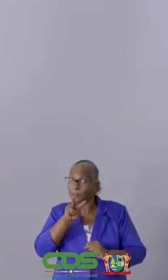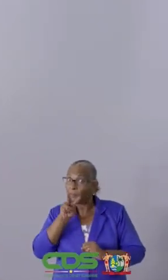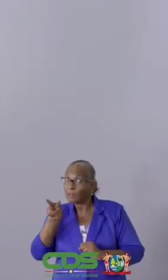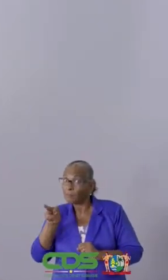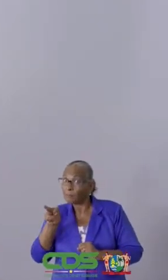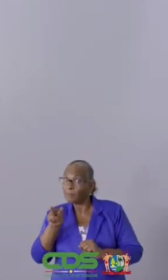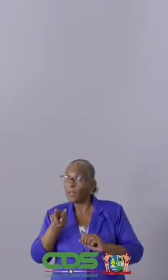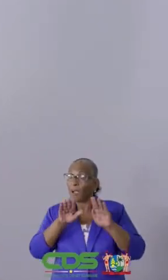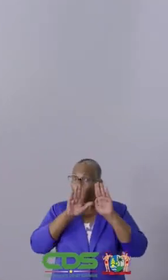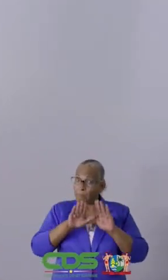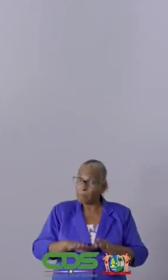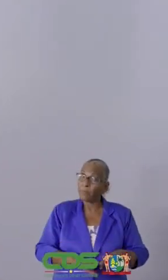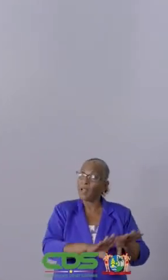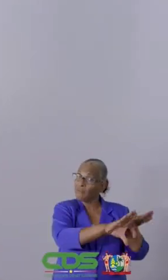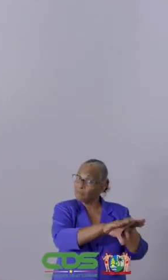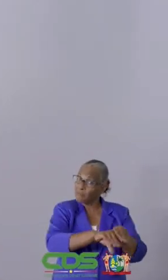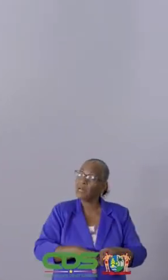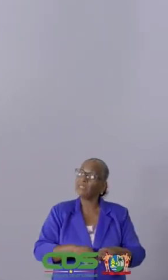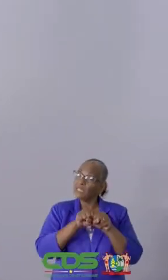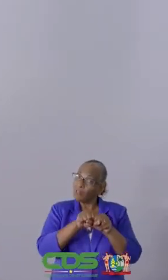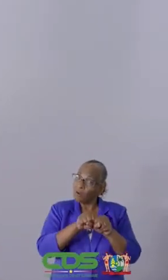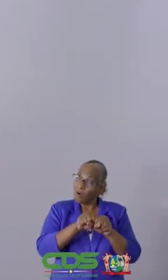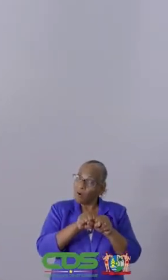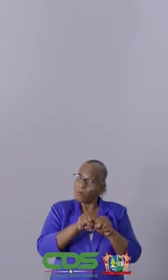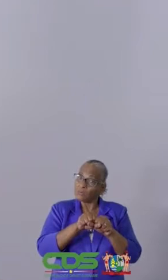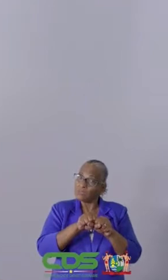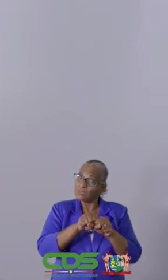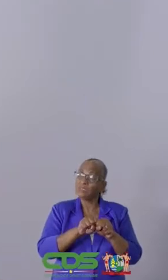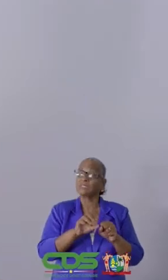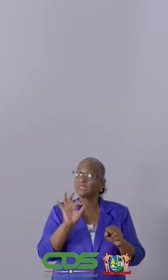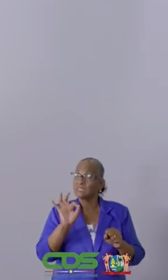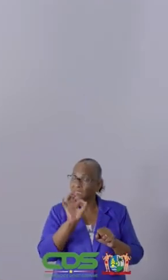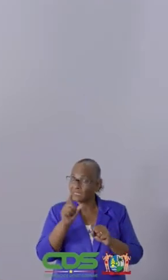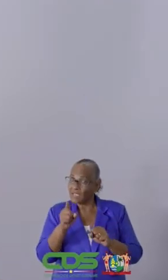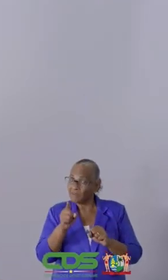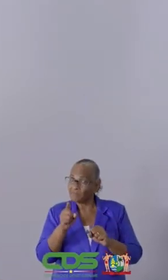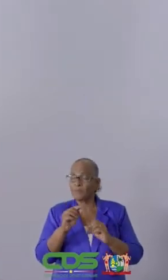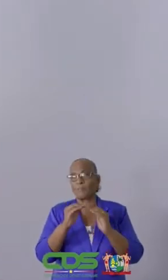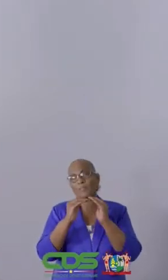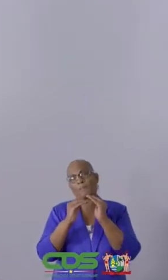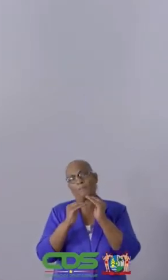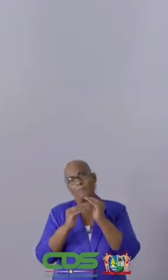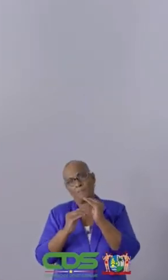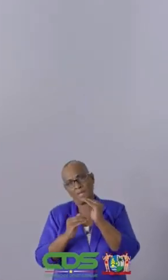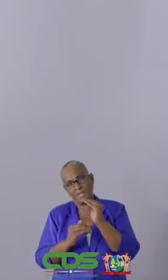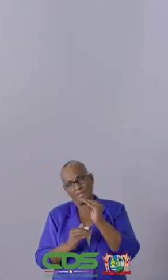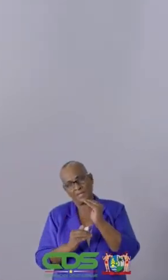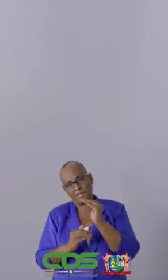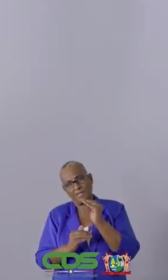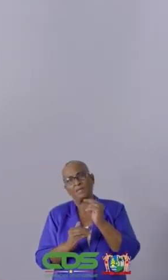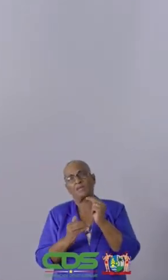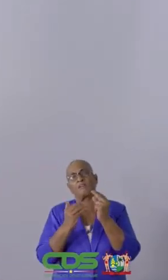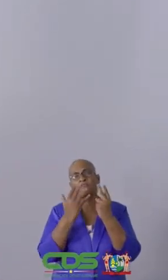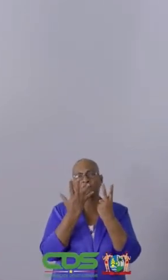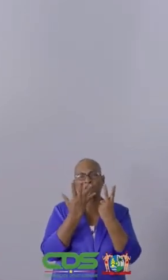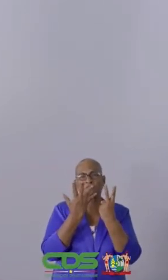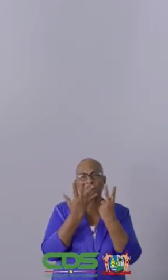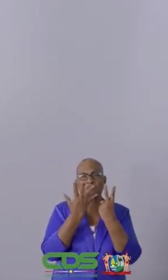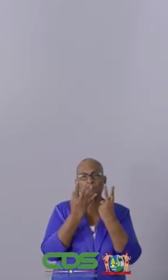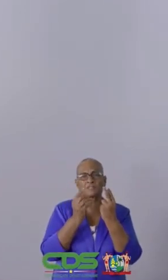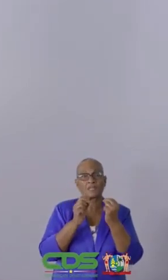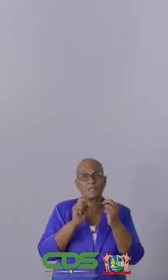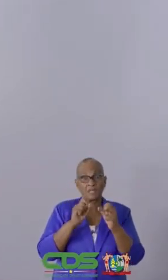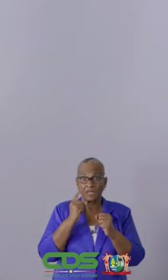waakzaam. Blijft u zich aan de regels houden. Het richtcijfer is minder dan 25